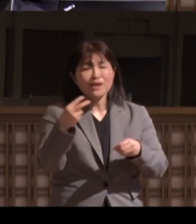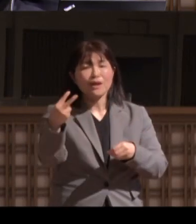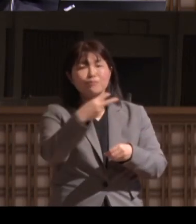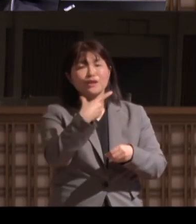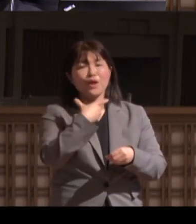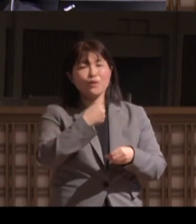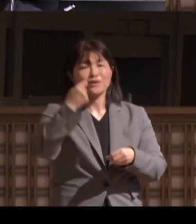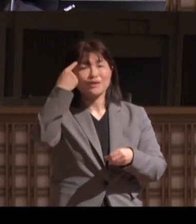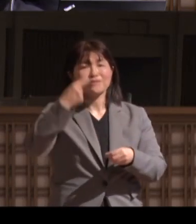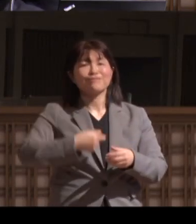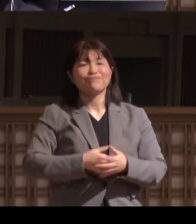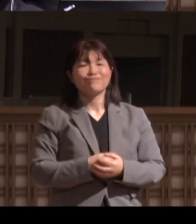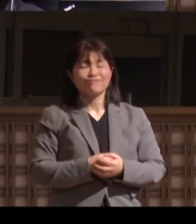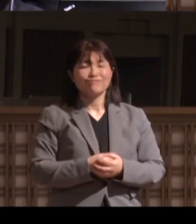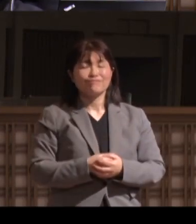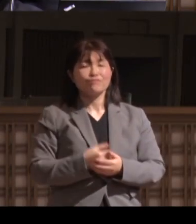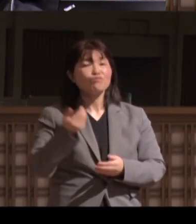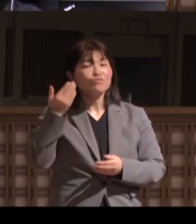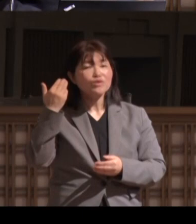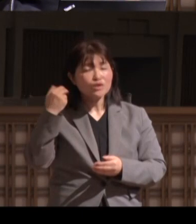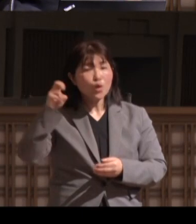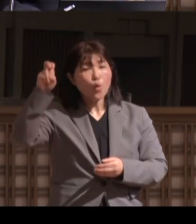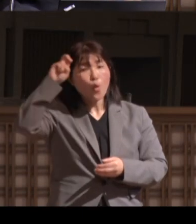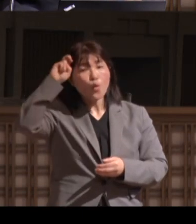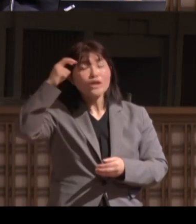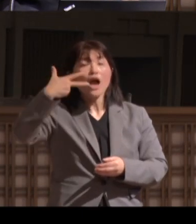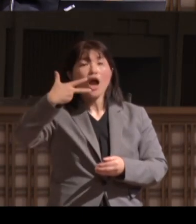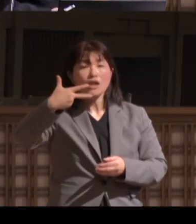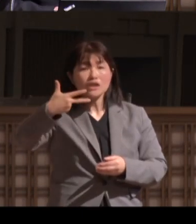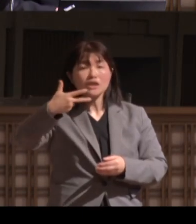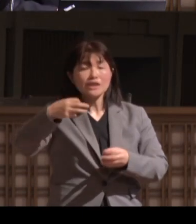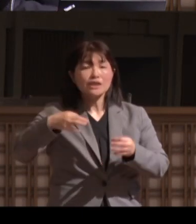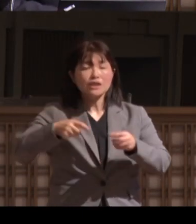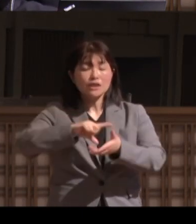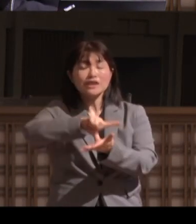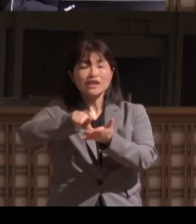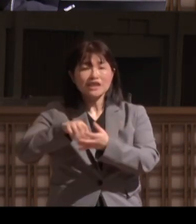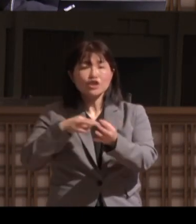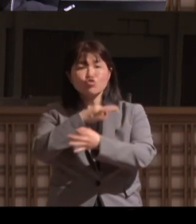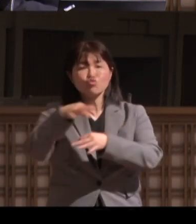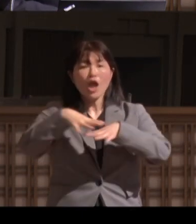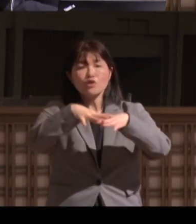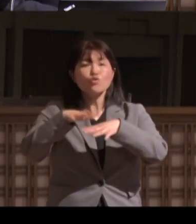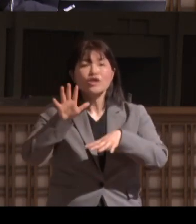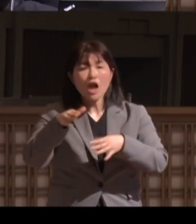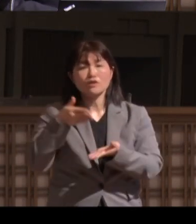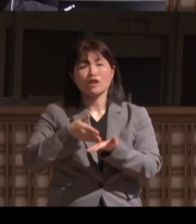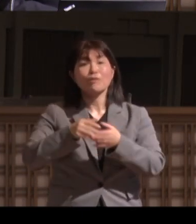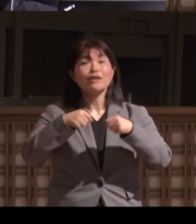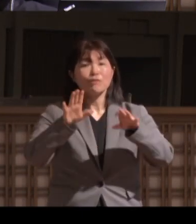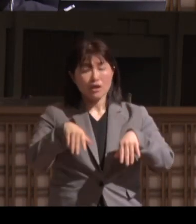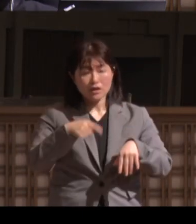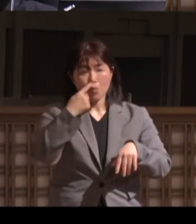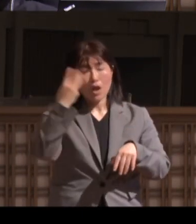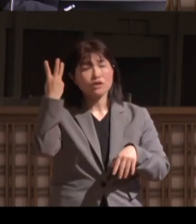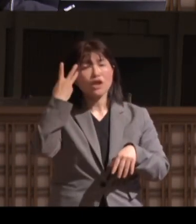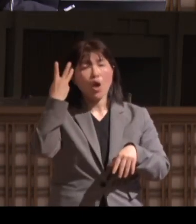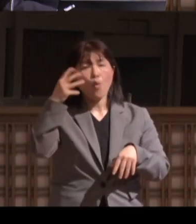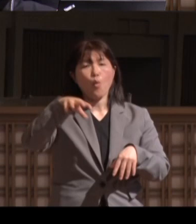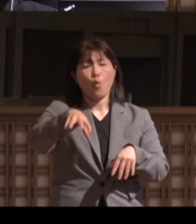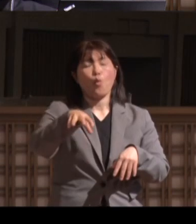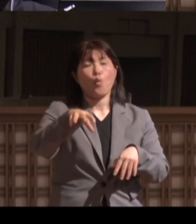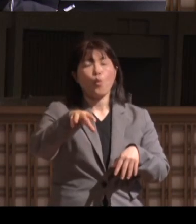見ていただこうと思いますえ先ほど大阪市では運営組織があると言いましたが私は参考にしておりますの